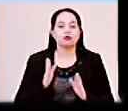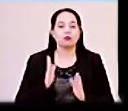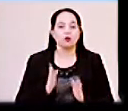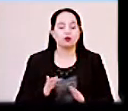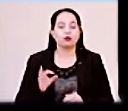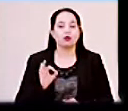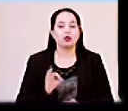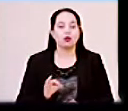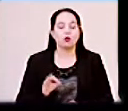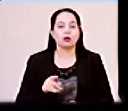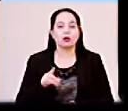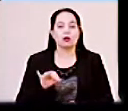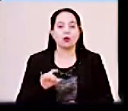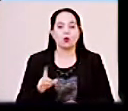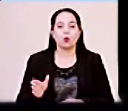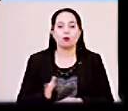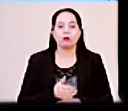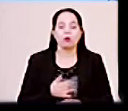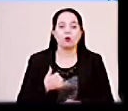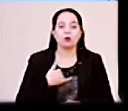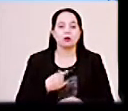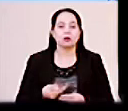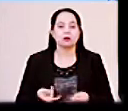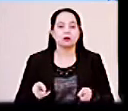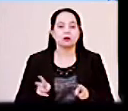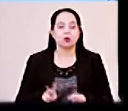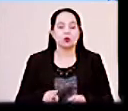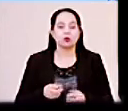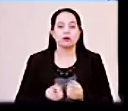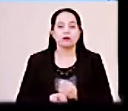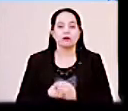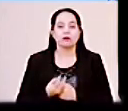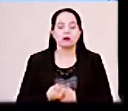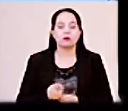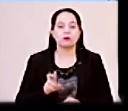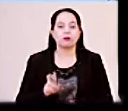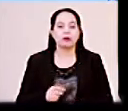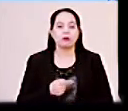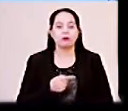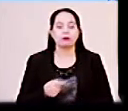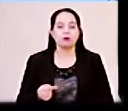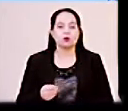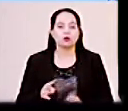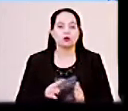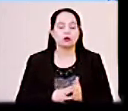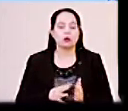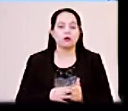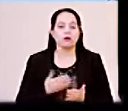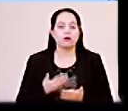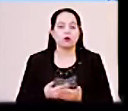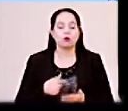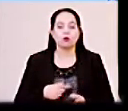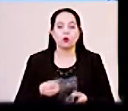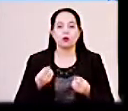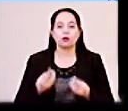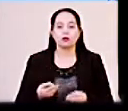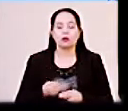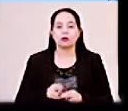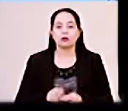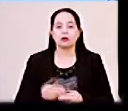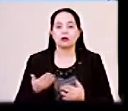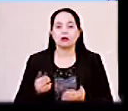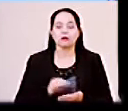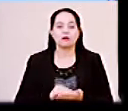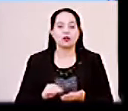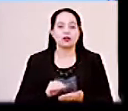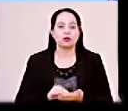их убираем, и у нас остается 12b минус 9. Вот мы упростили данное